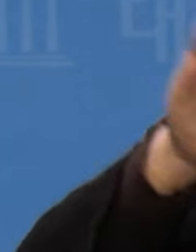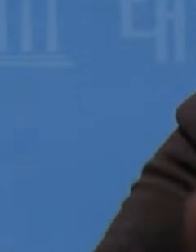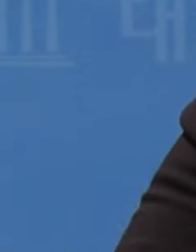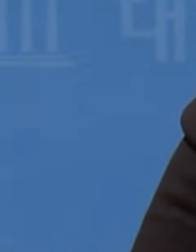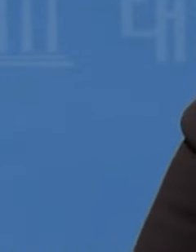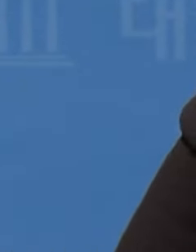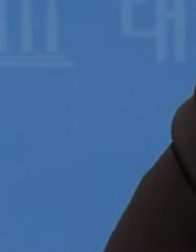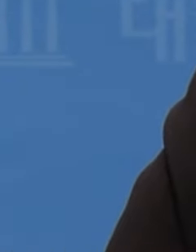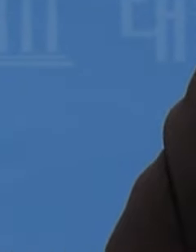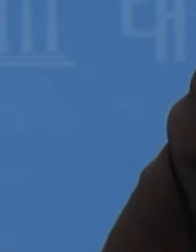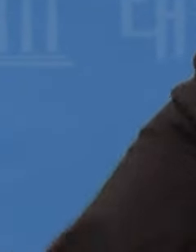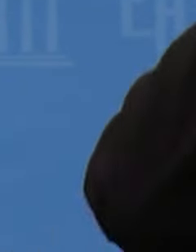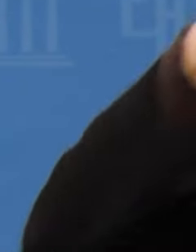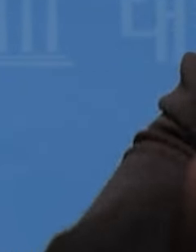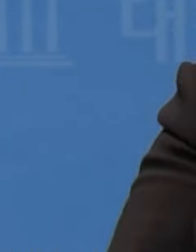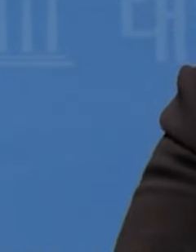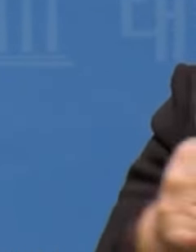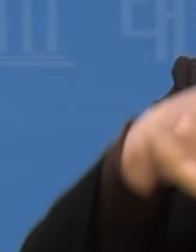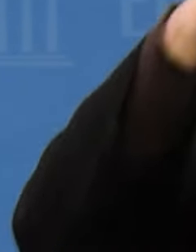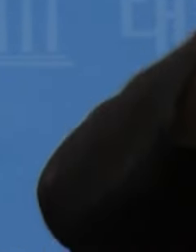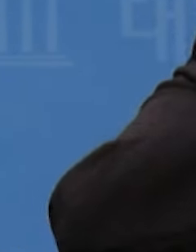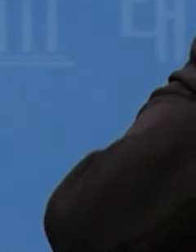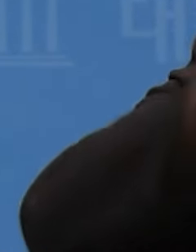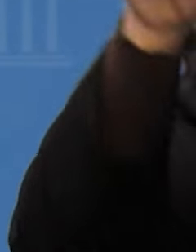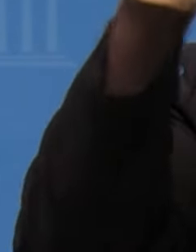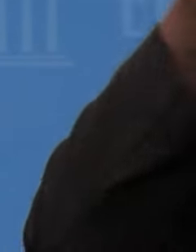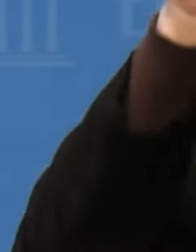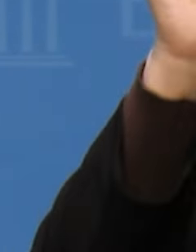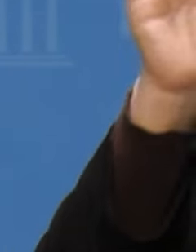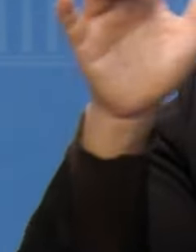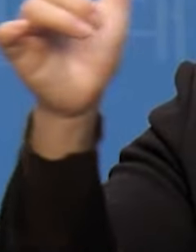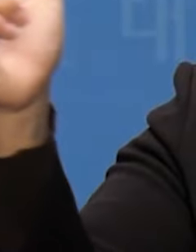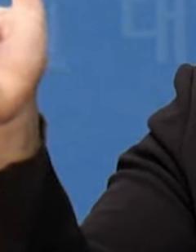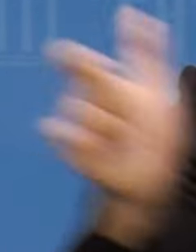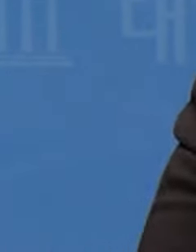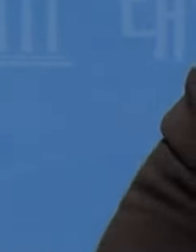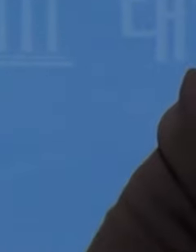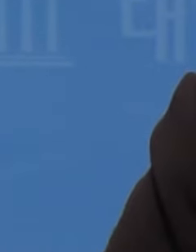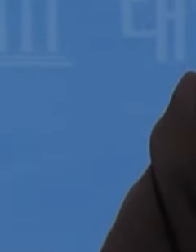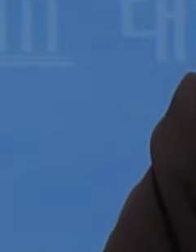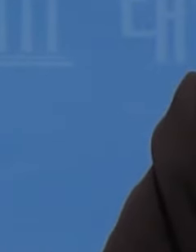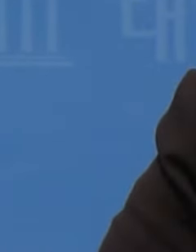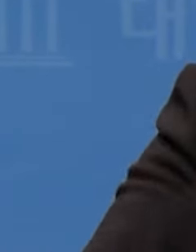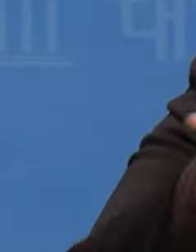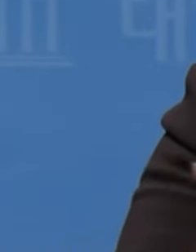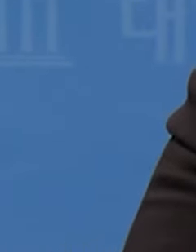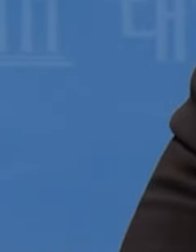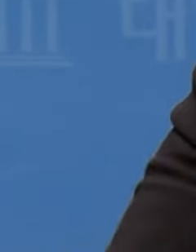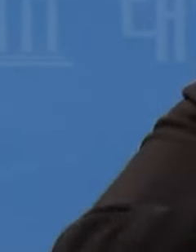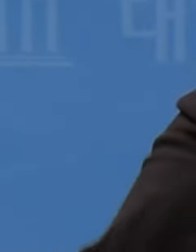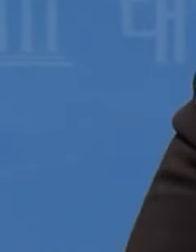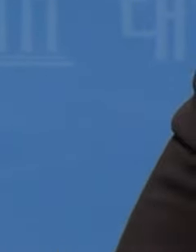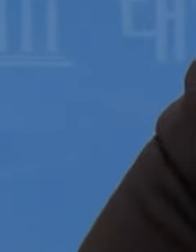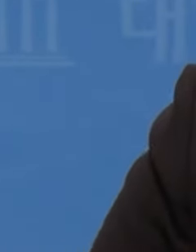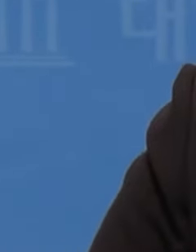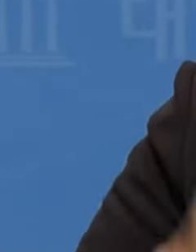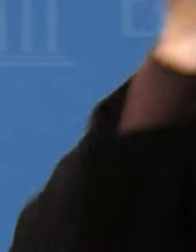청년 정치인이 설 자리가 점점 좁아지고 있습니다. 이럴 거면 민주당이 청년